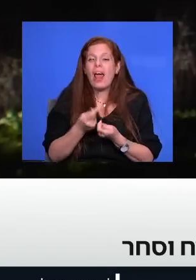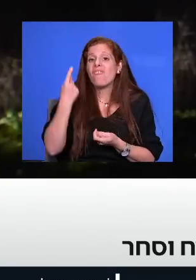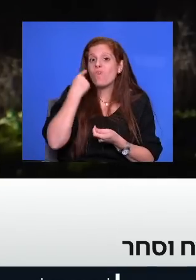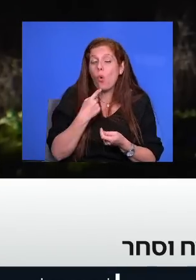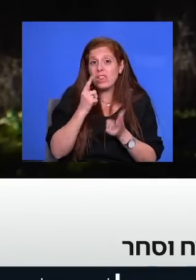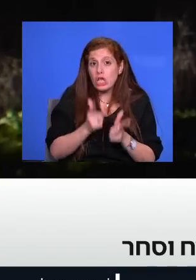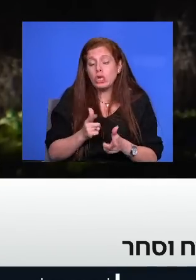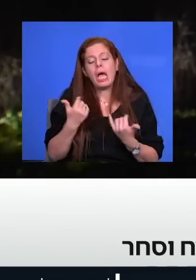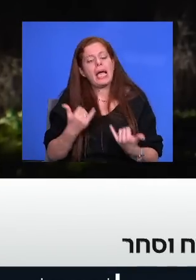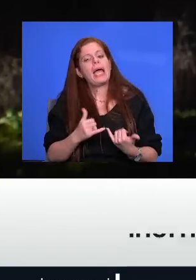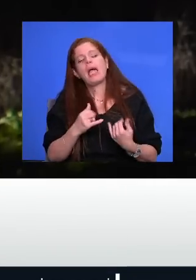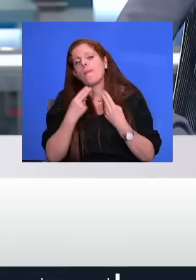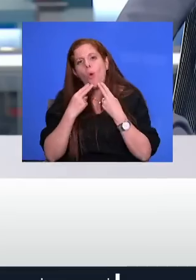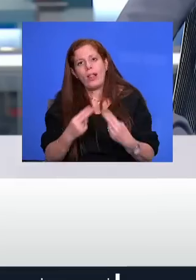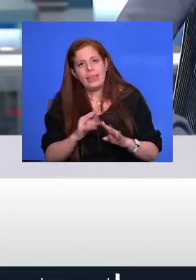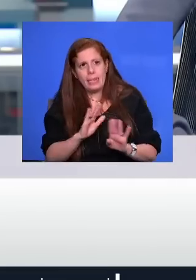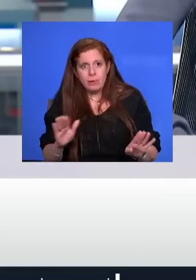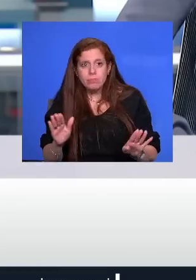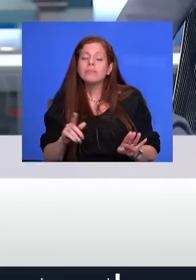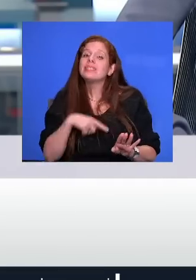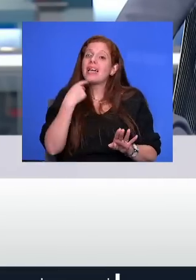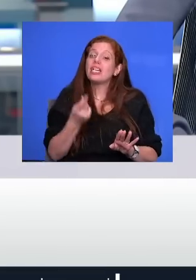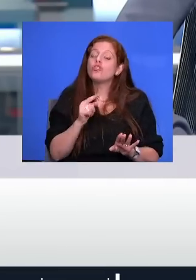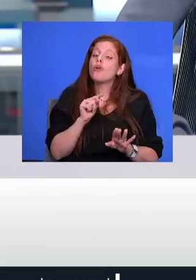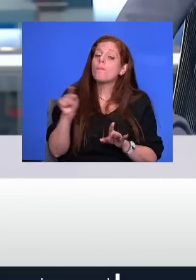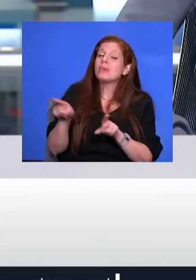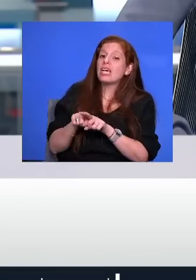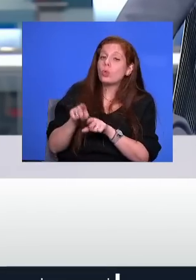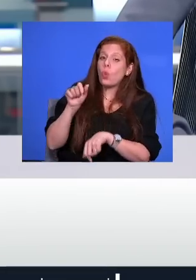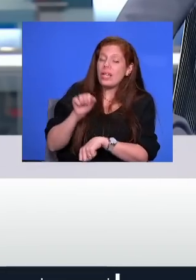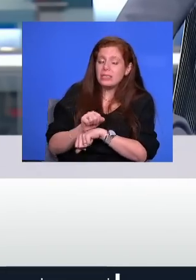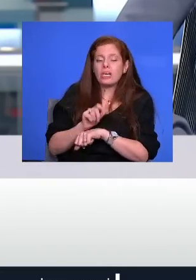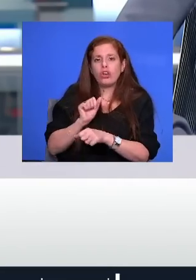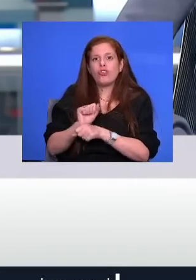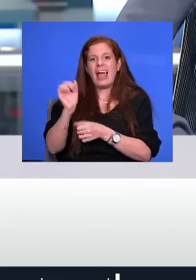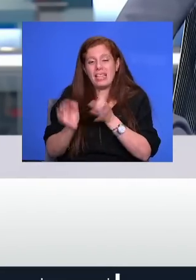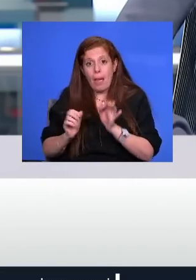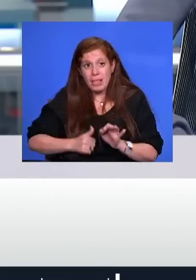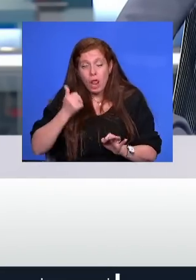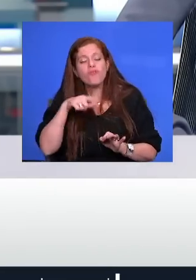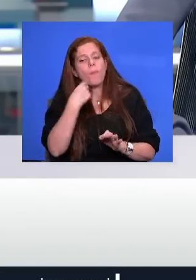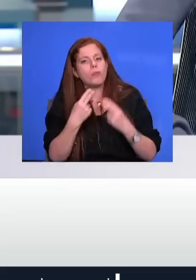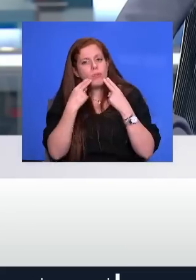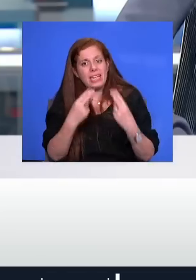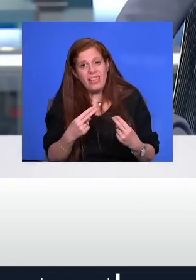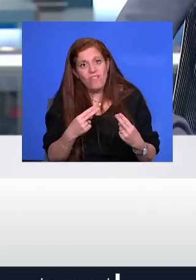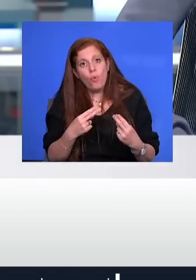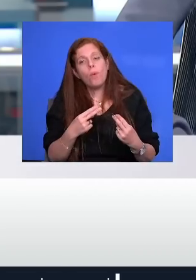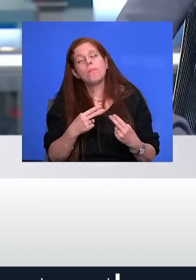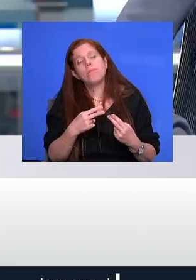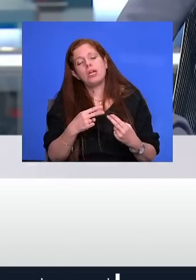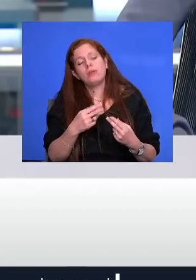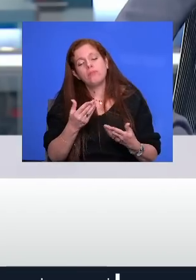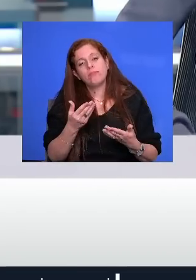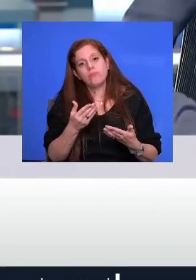להשיב לשאלה הזו. נגיד שהוגשה מצד אותו עציר עתירה מנהלית, ובשירות בתי הסוהר אומרים שהם יגיבו בדיון שיהיה בבית המשפט בהמשך